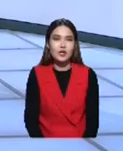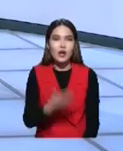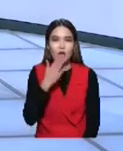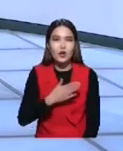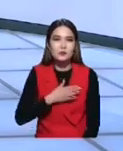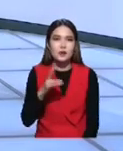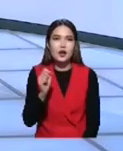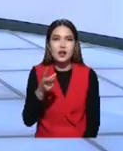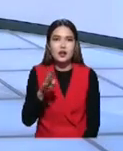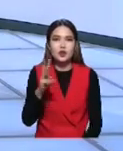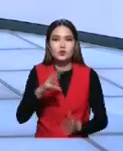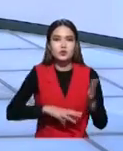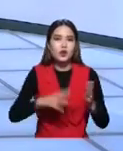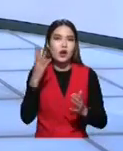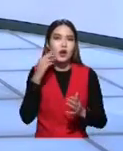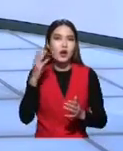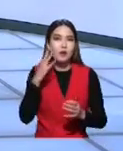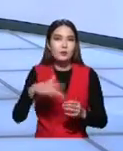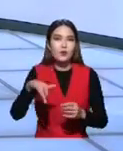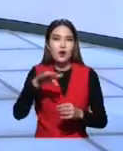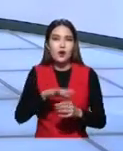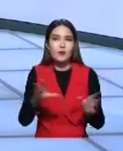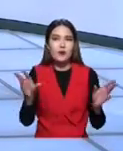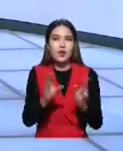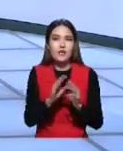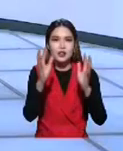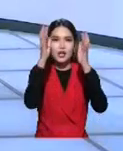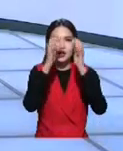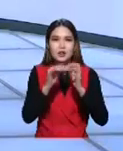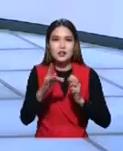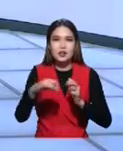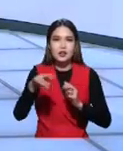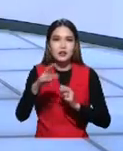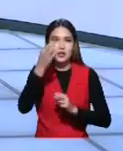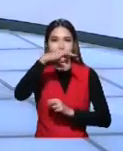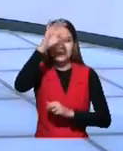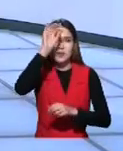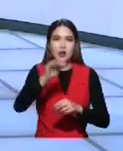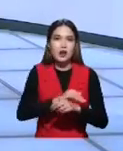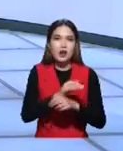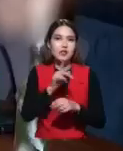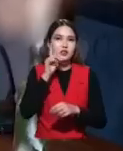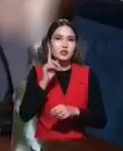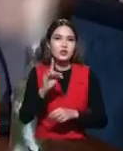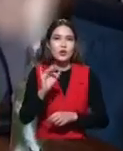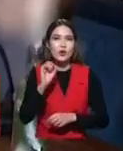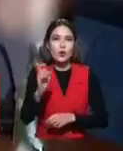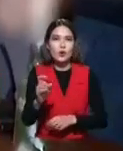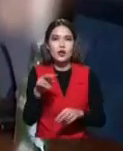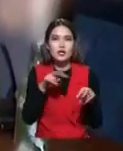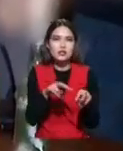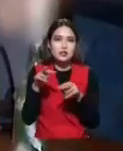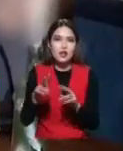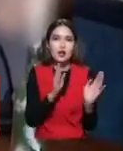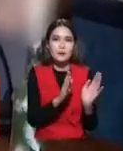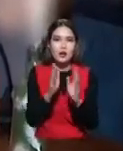Любителей кальянов штрафуют в Алматы. В городе прошел совместный рейд полицейских и волонтеров молодежного крыла «Жастаруха». Они следят за общественным